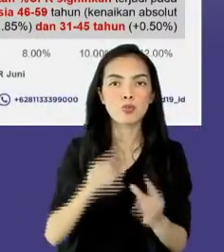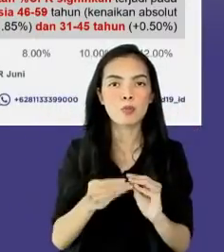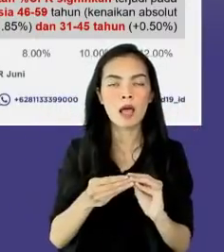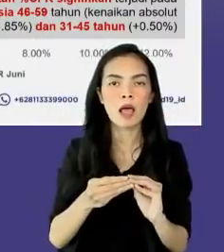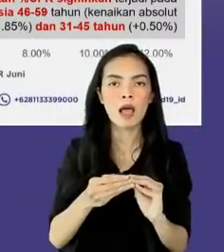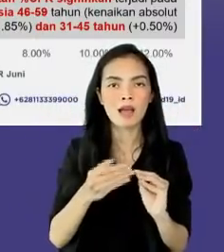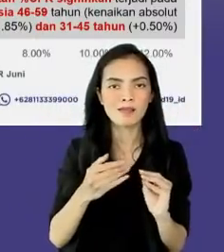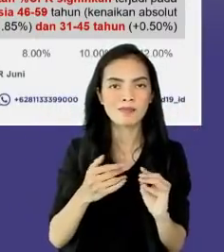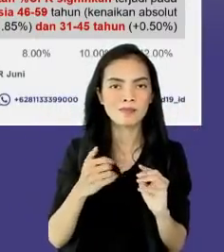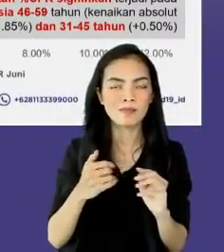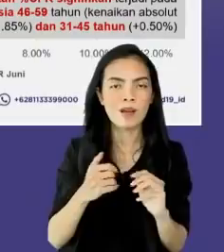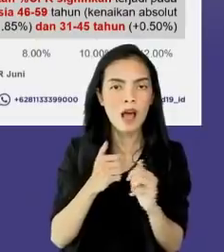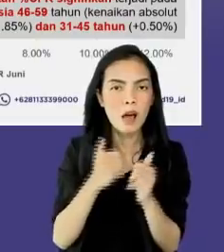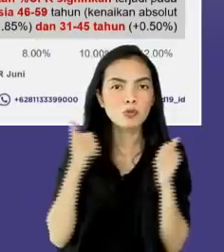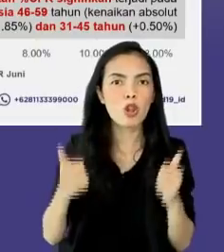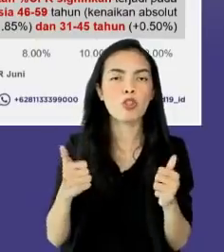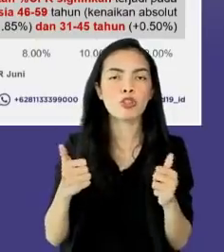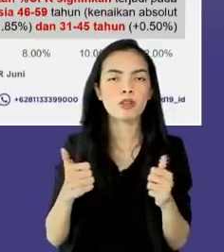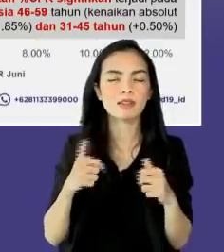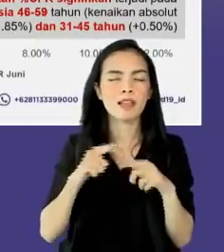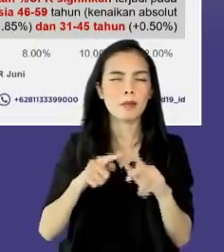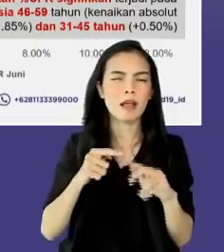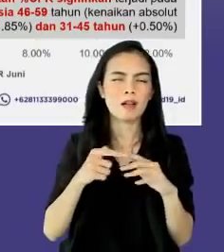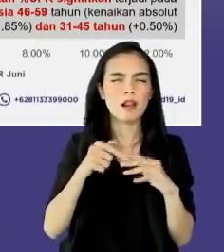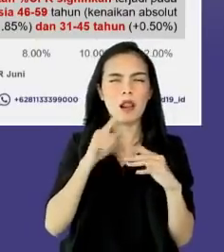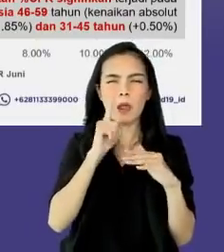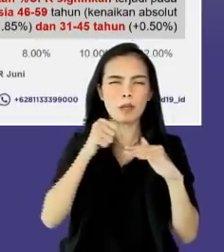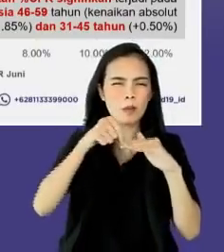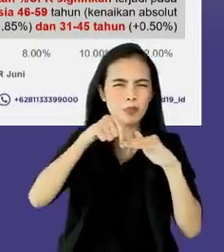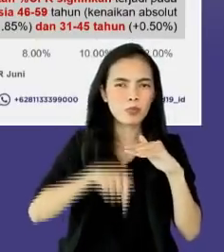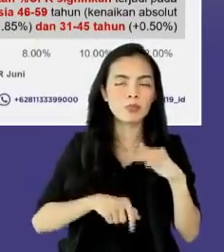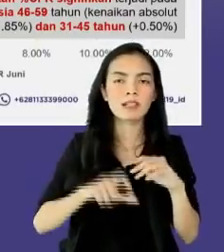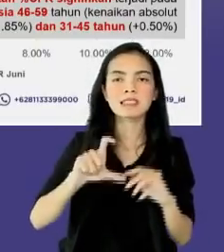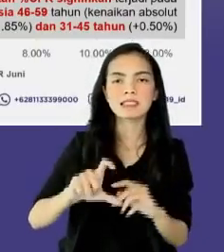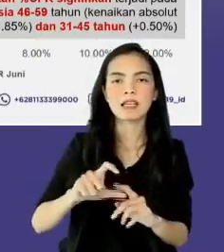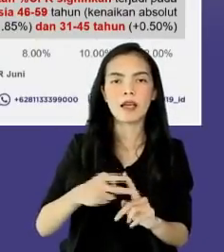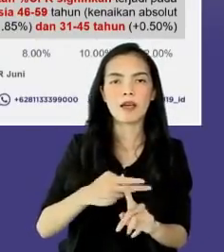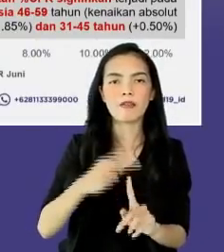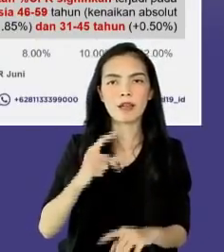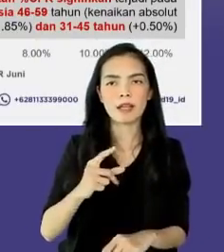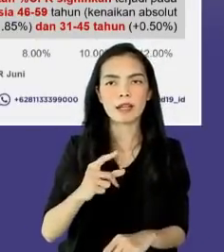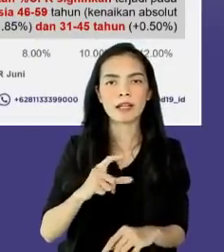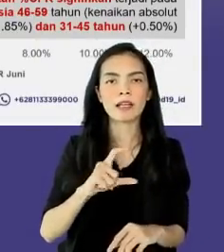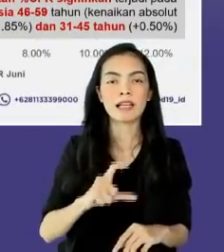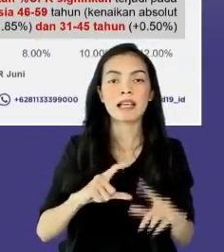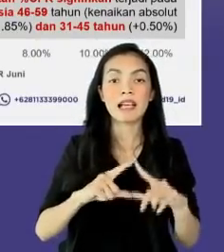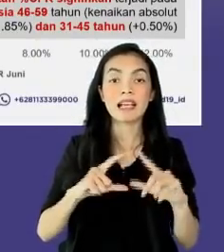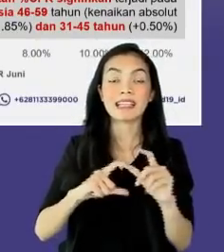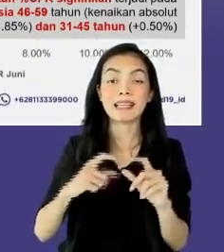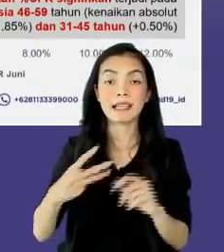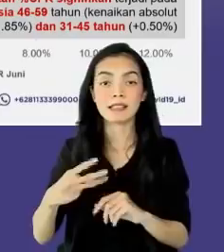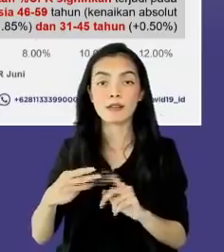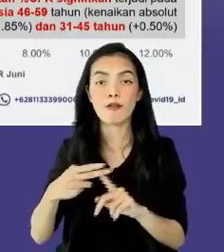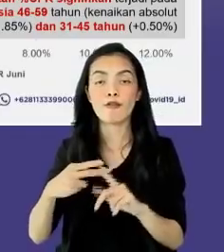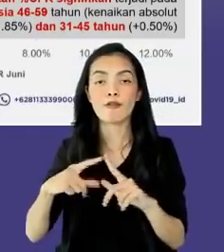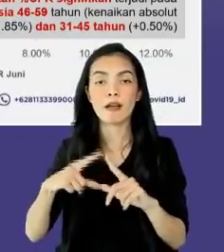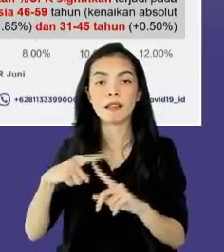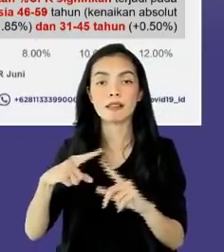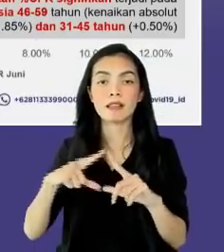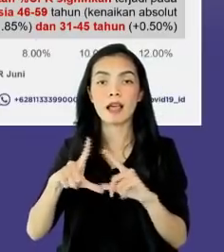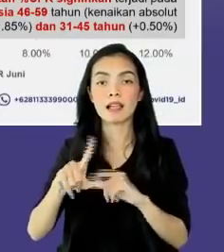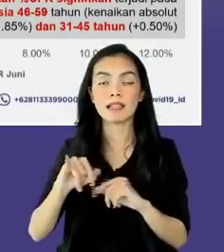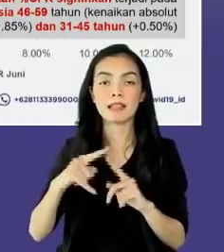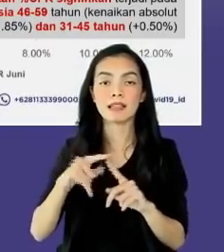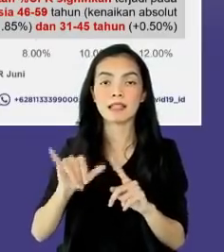Lula. Sekarang yang lebih precise lagi adalah CFR. Kalau bahasanya adalah case fatality rate. Dari kelompok usia